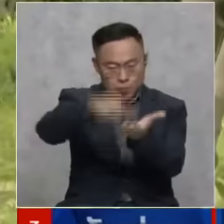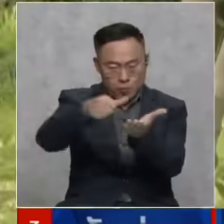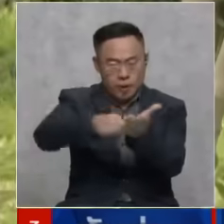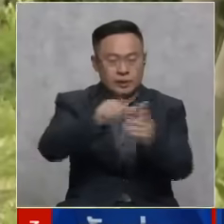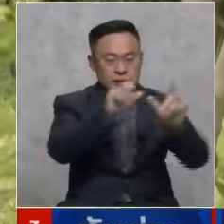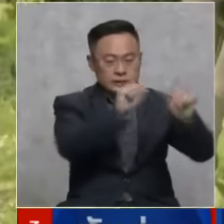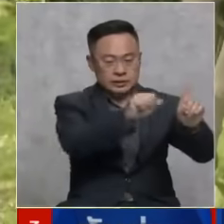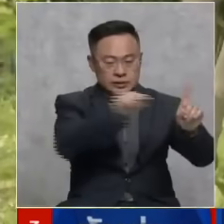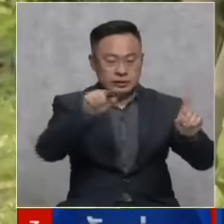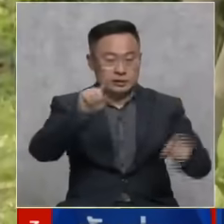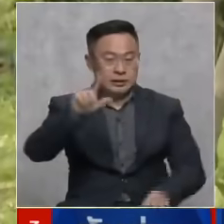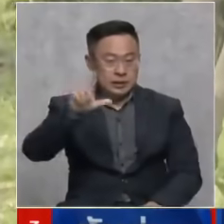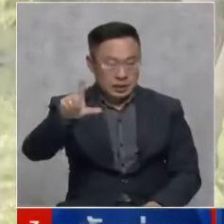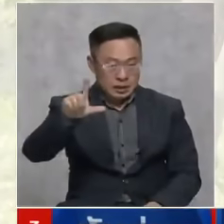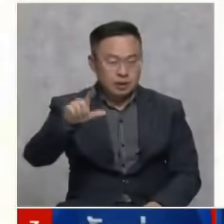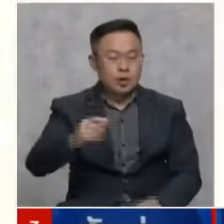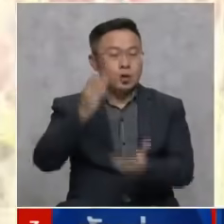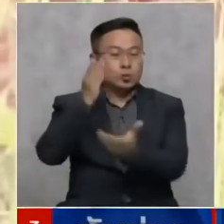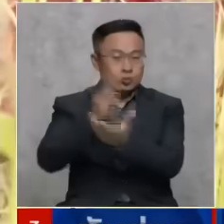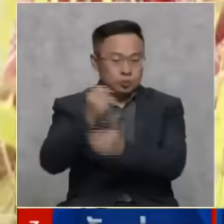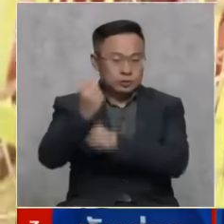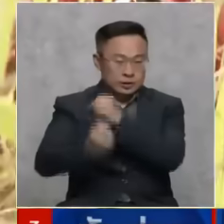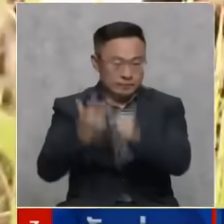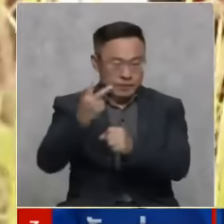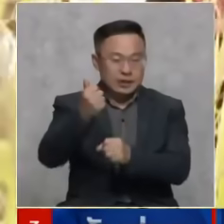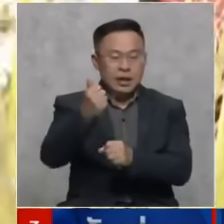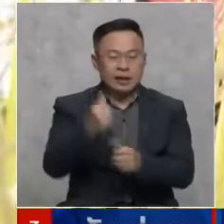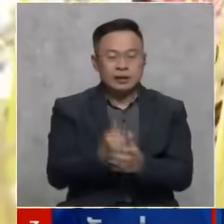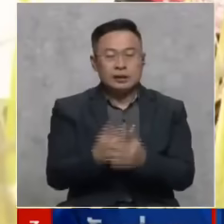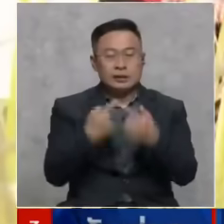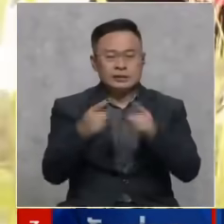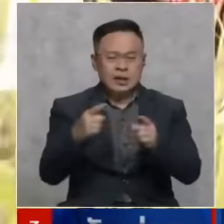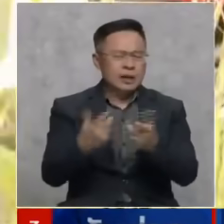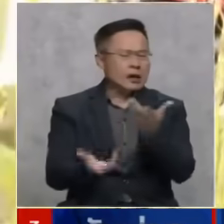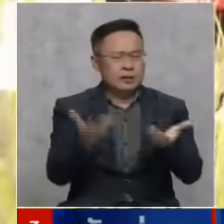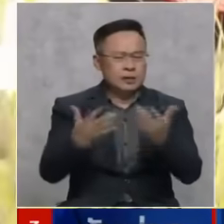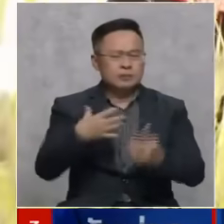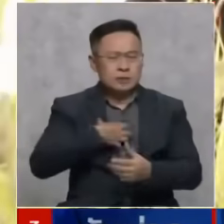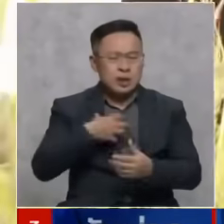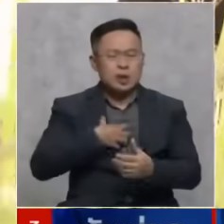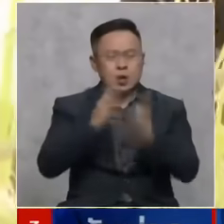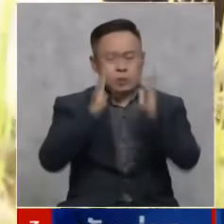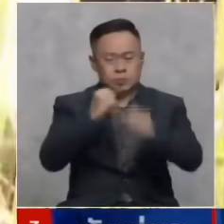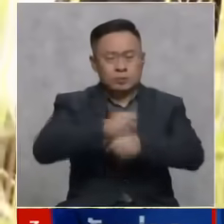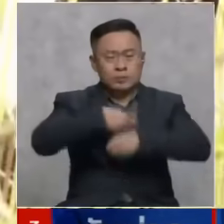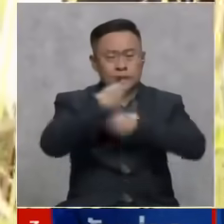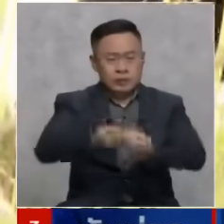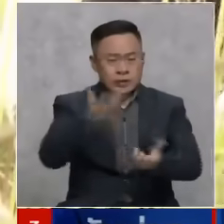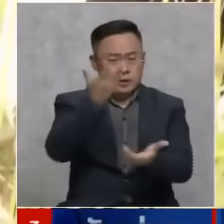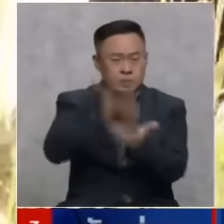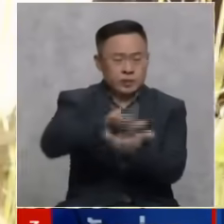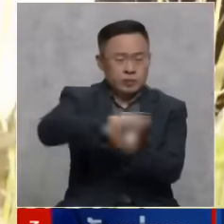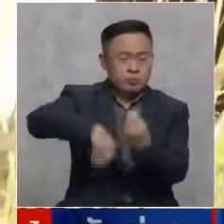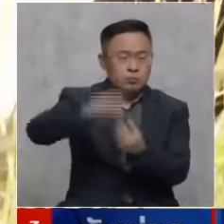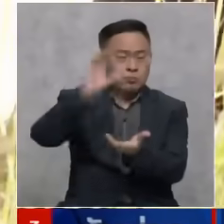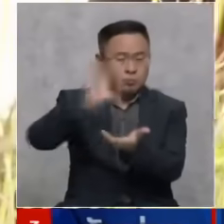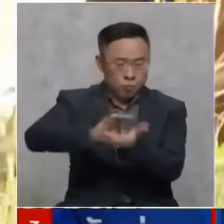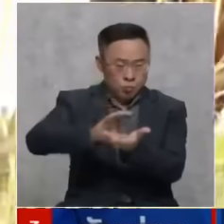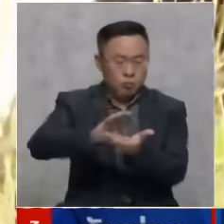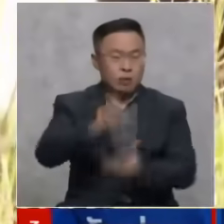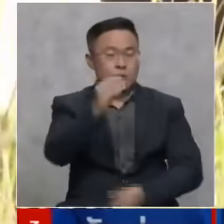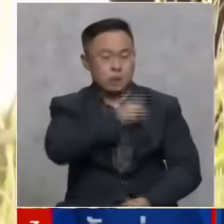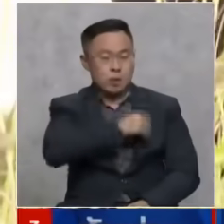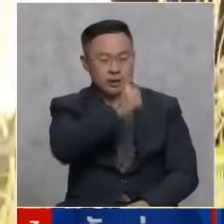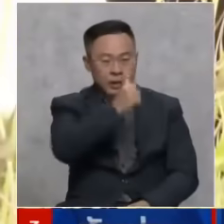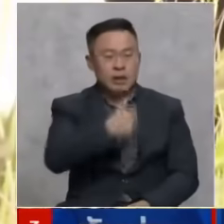ความชัดเจนแต่ไม่ว่าจะเป็นเงื่อนไขใดหากทำให้สามารถลืมตาอ้าปากและมีรายได้เพิ่มก็พร้อมที่จะให้ความร่วมมือและปฏิบัติตาม